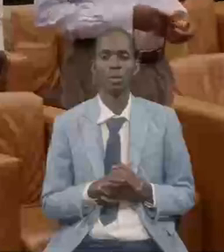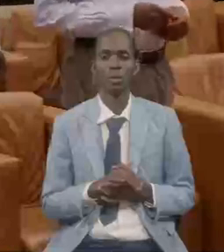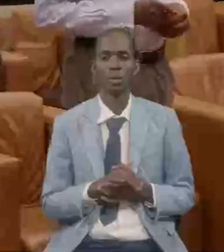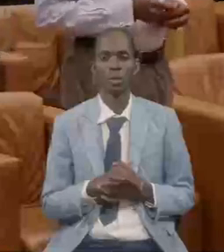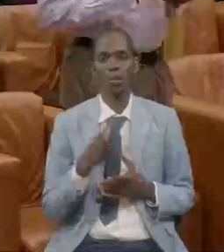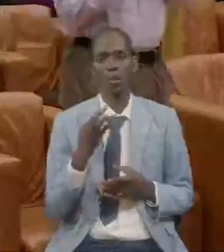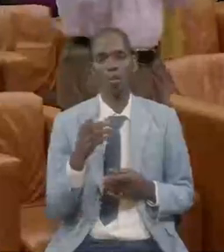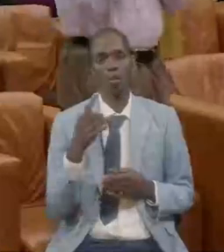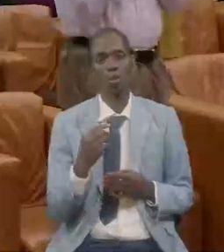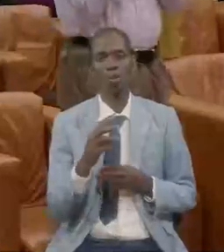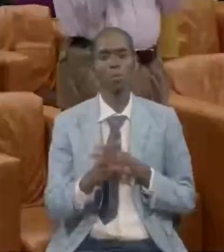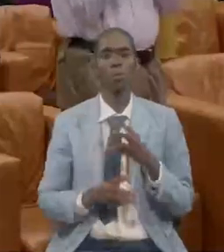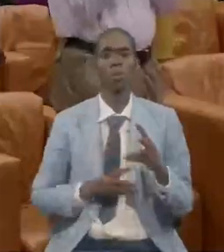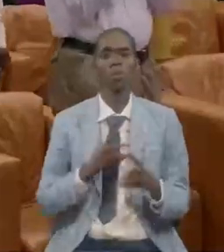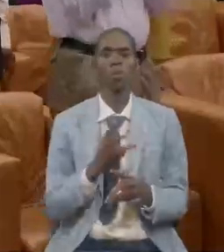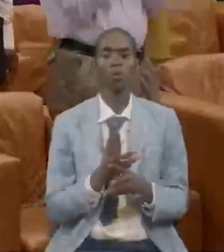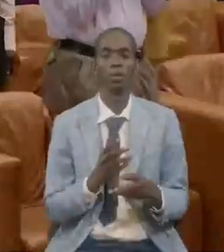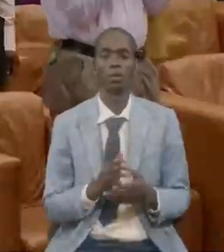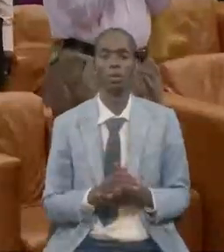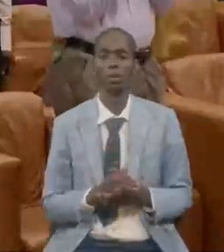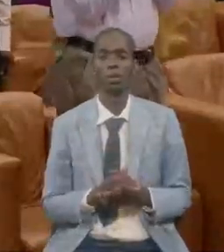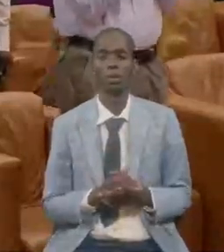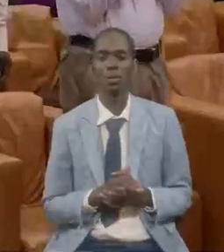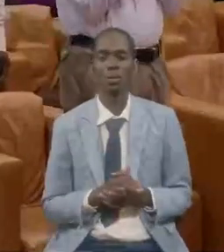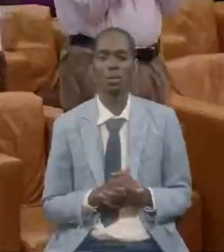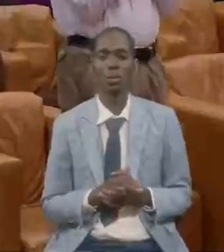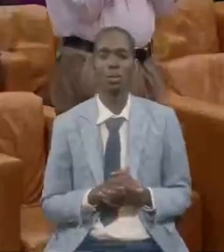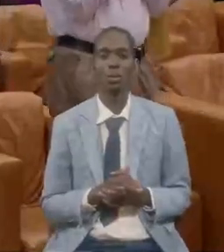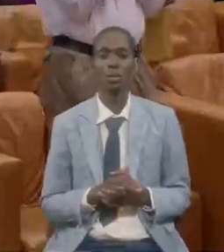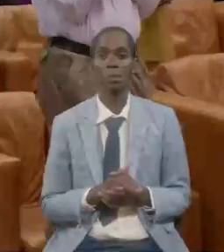ces mauvais désirs du monde.